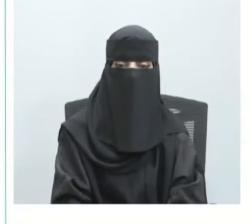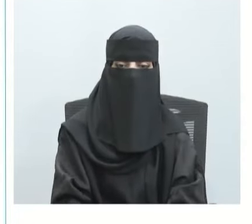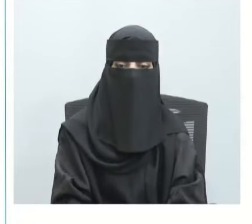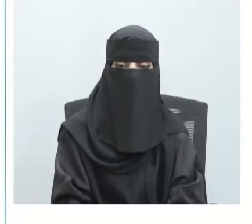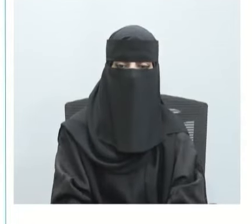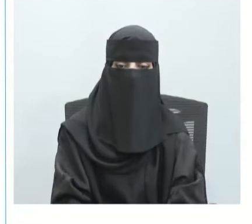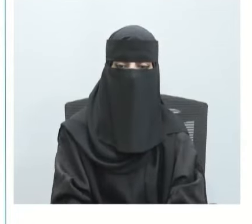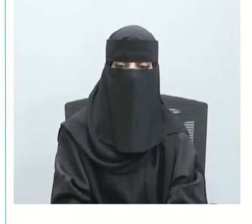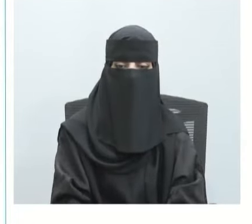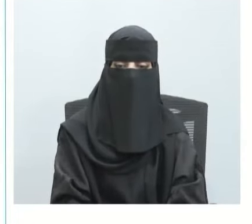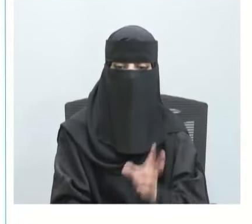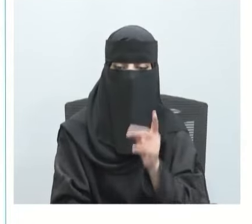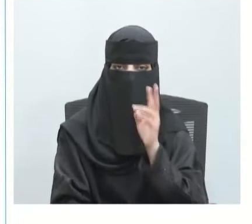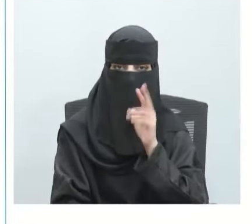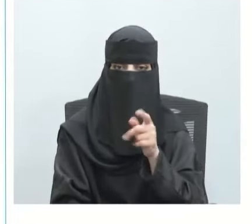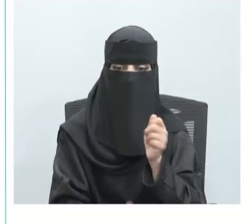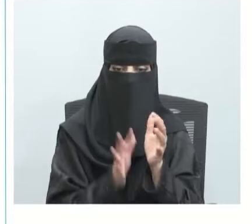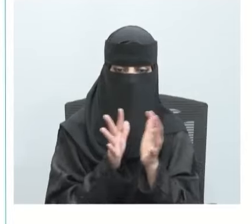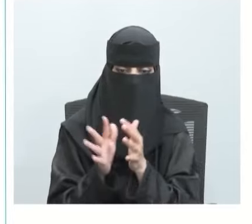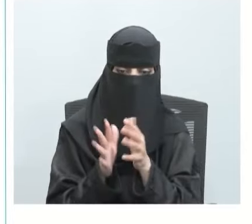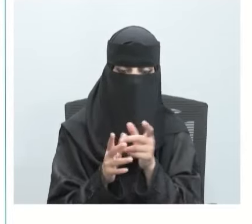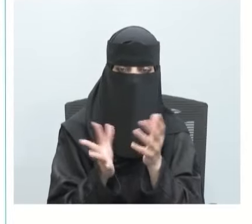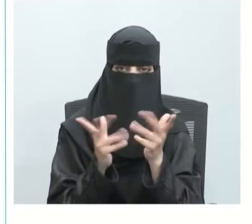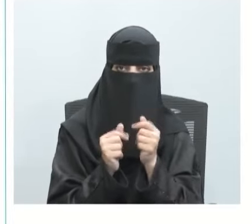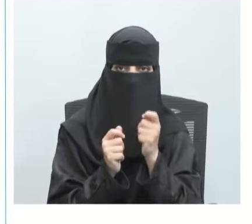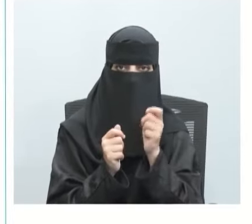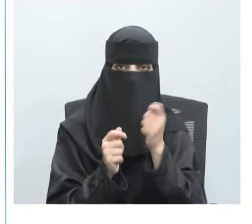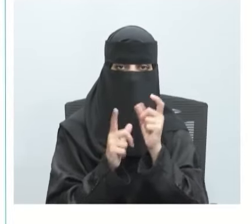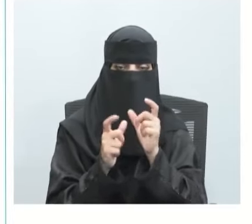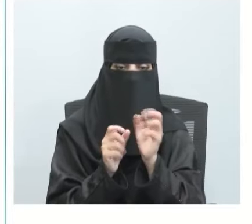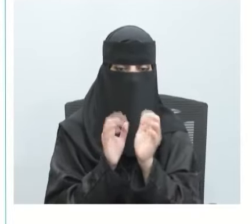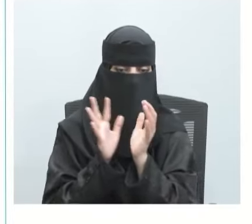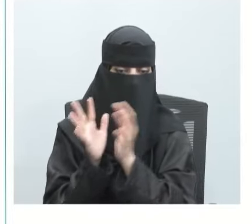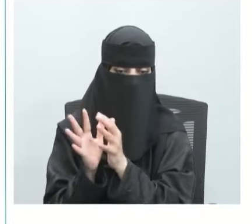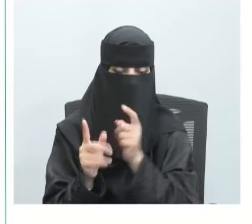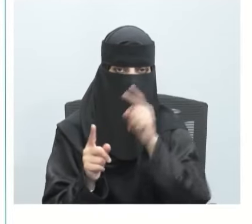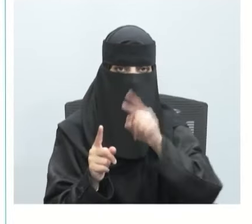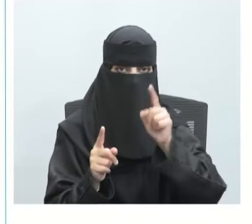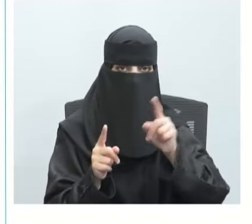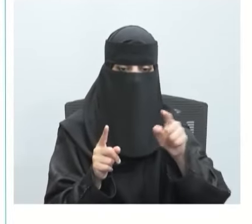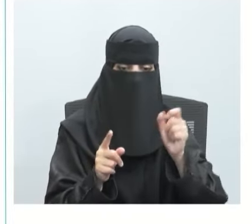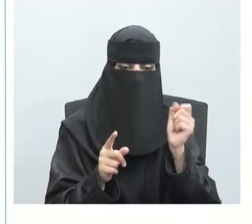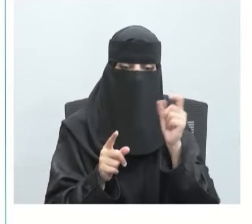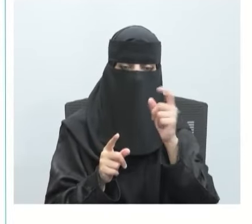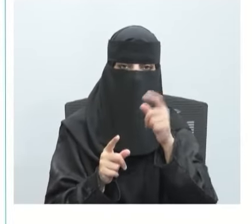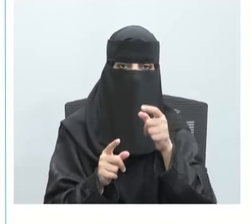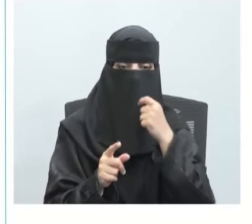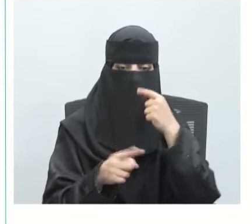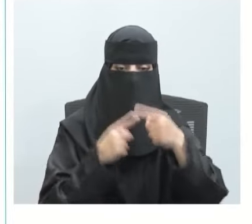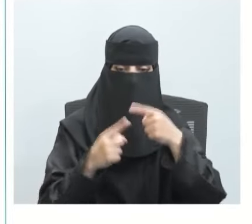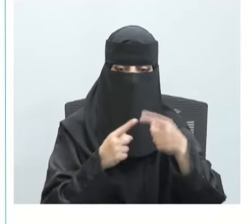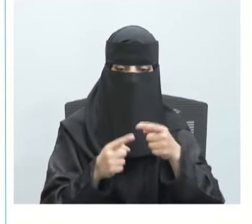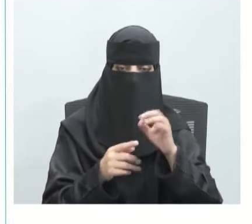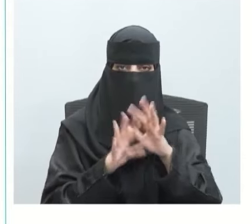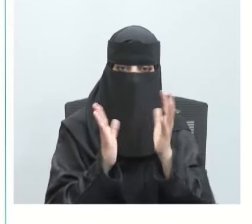الميزانيه هنا نلاحظ المدخرات مثلا ايداع في حساب الادخار بشكل يومي وشكل شهري وشكل سنوي